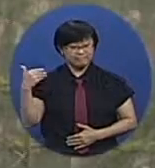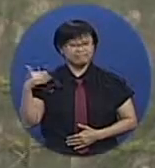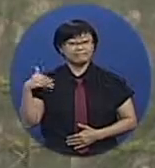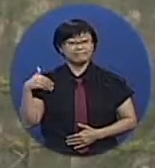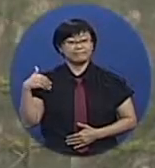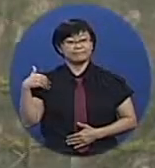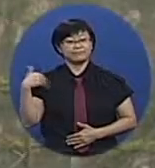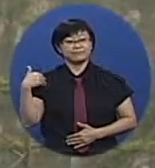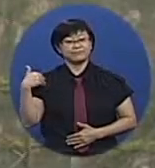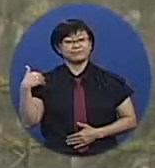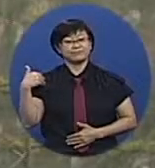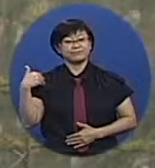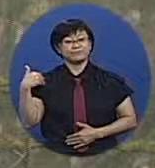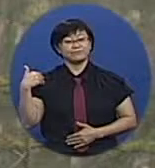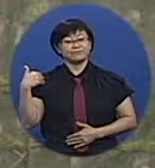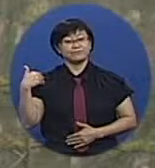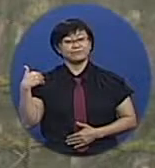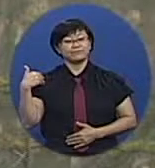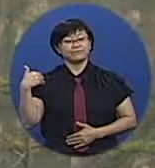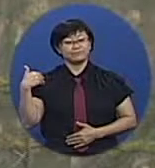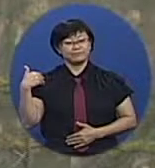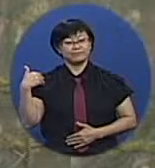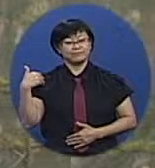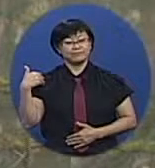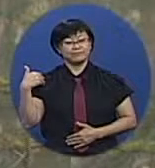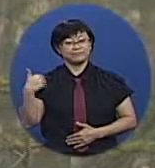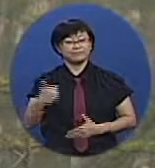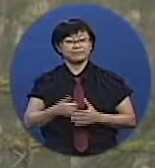될 줄 몰랐네